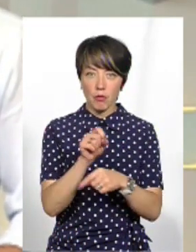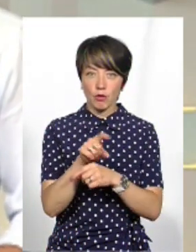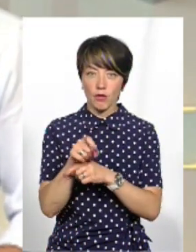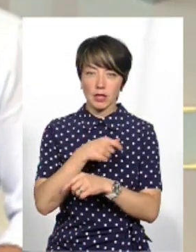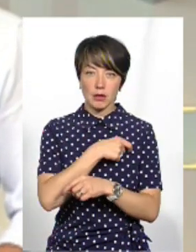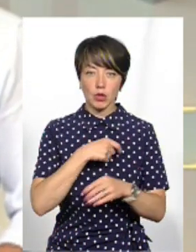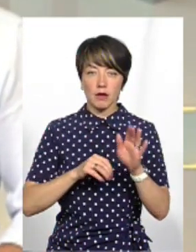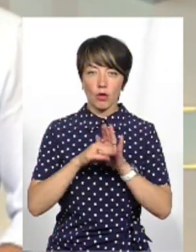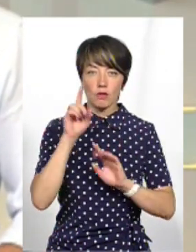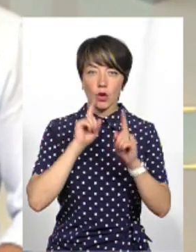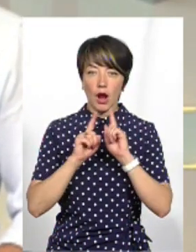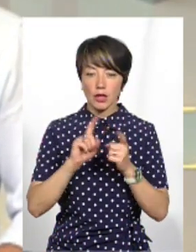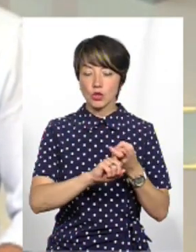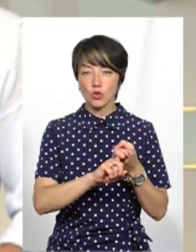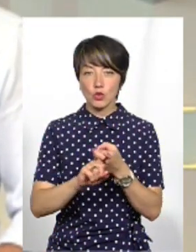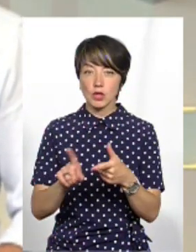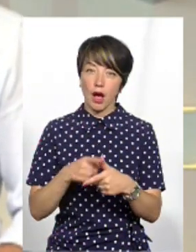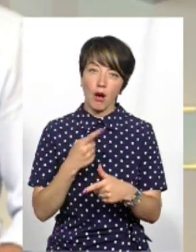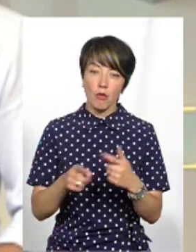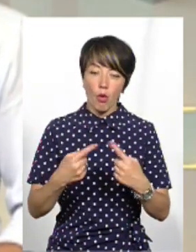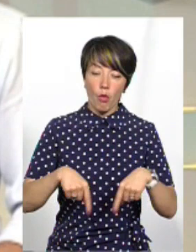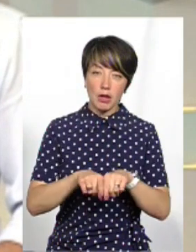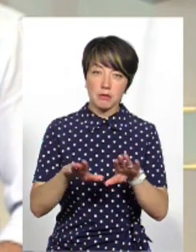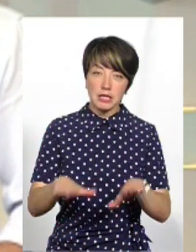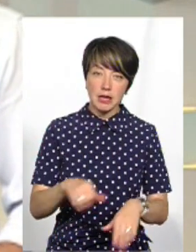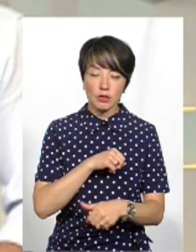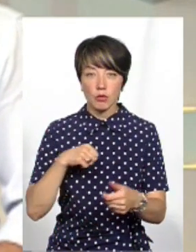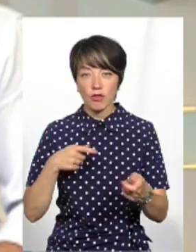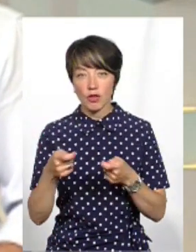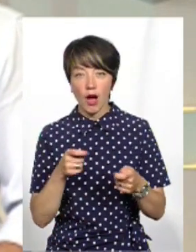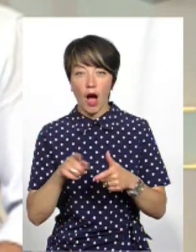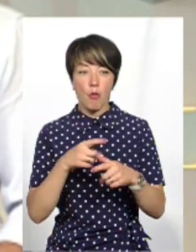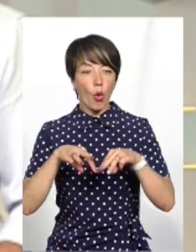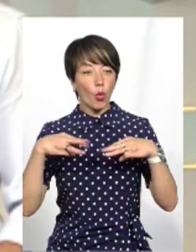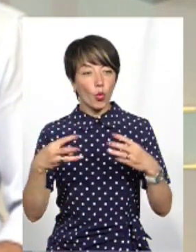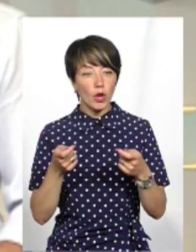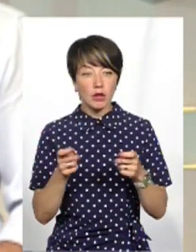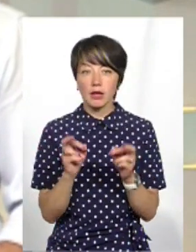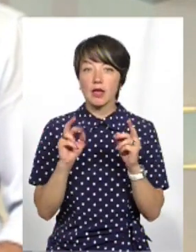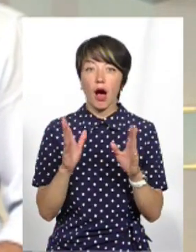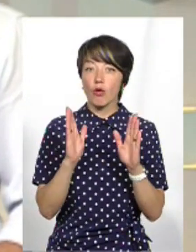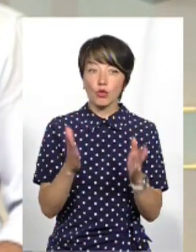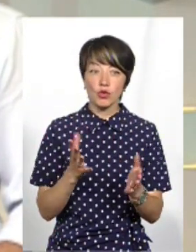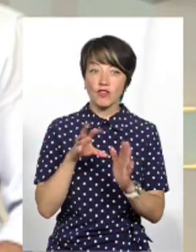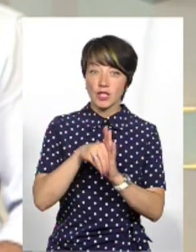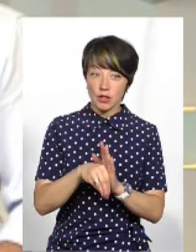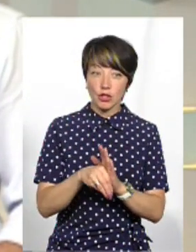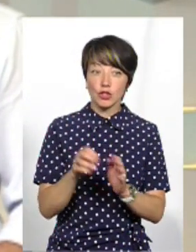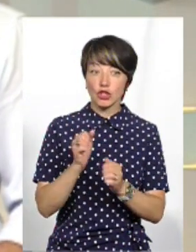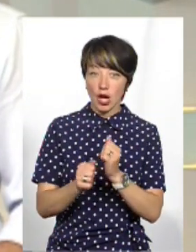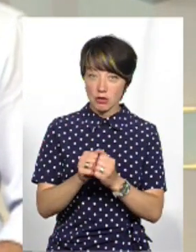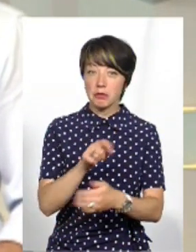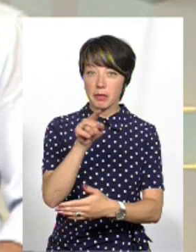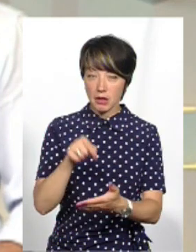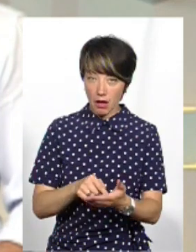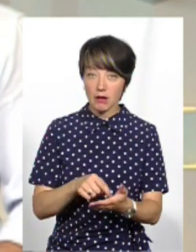повноваженням депутата Верховної Ради, стосуються або органів місцевого самоврядування, або інколи уряду, але от як вони будуть їх втілювати, часто ми ставили